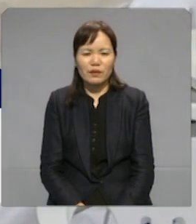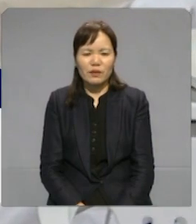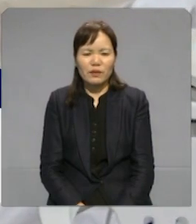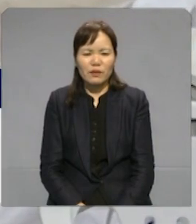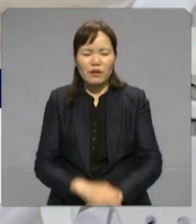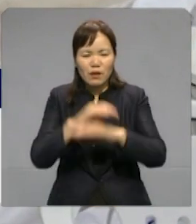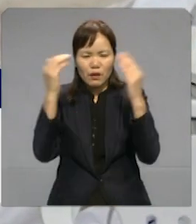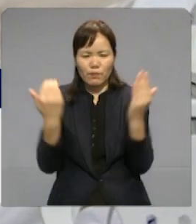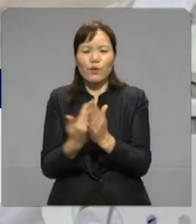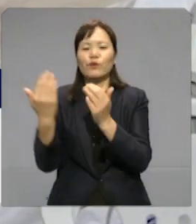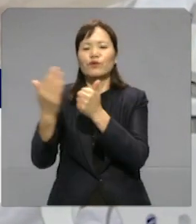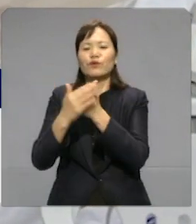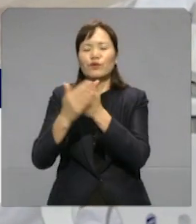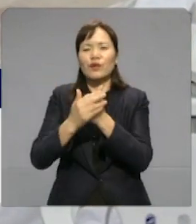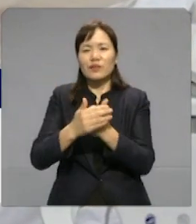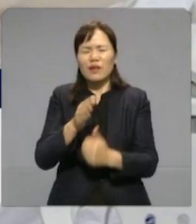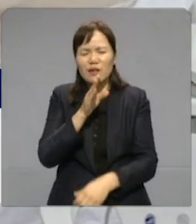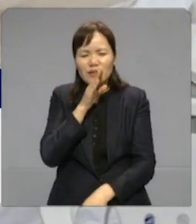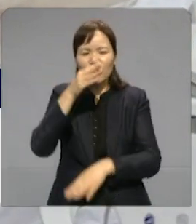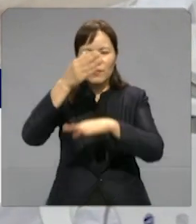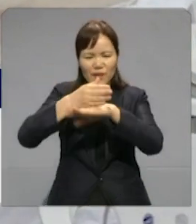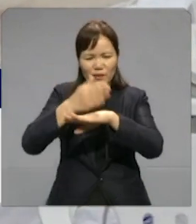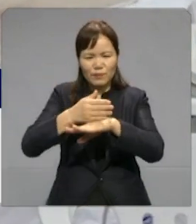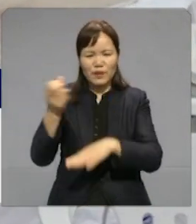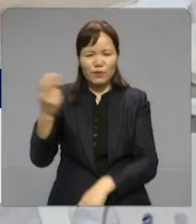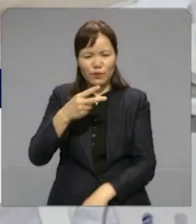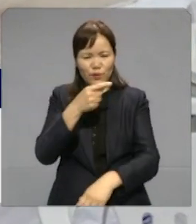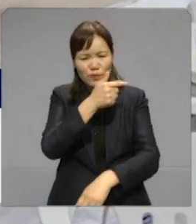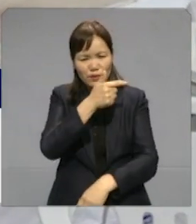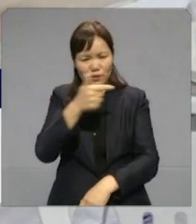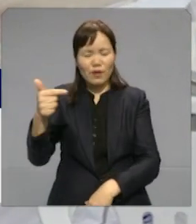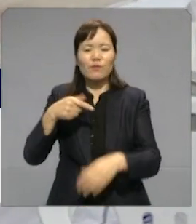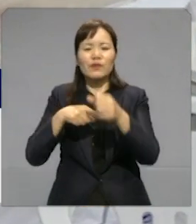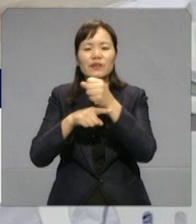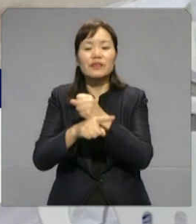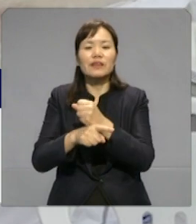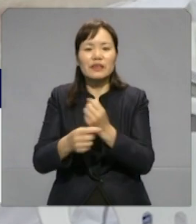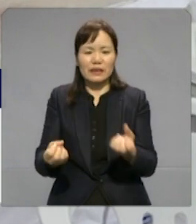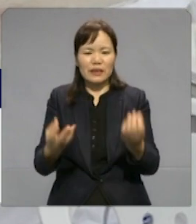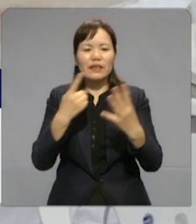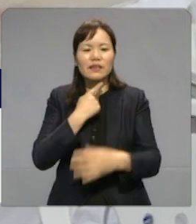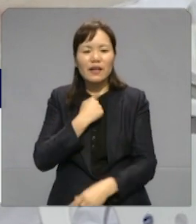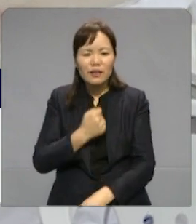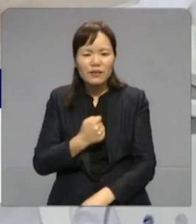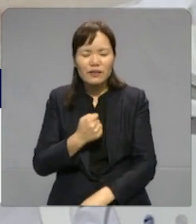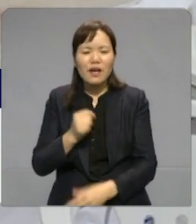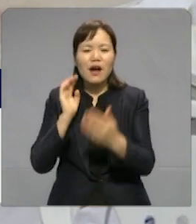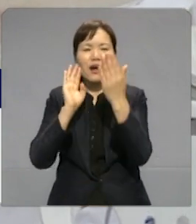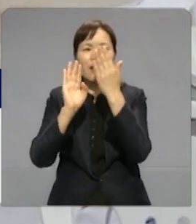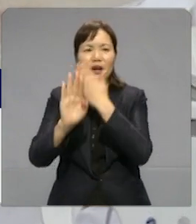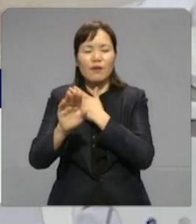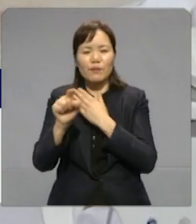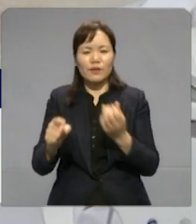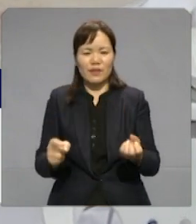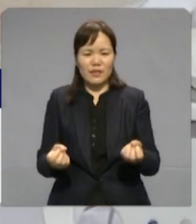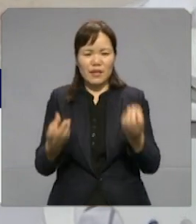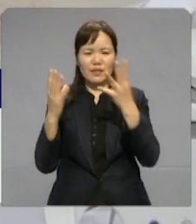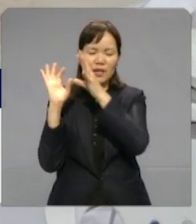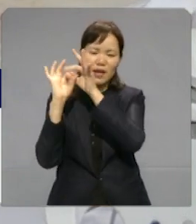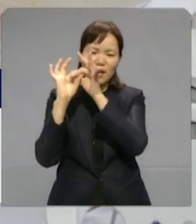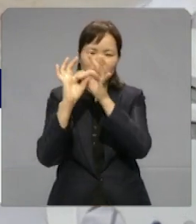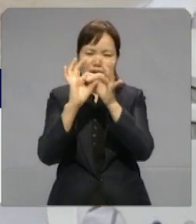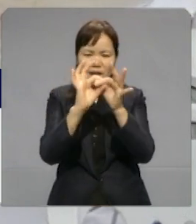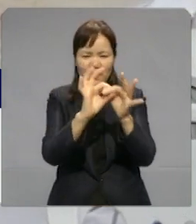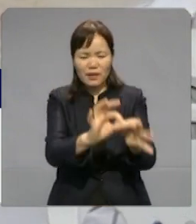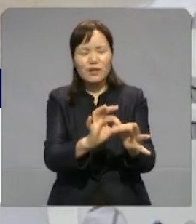협조를 해주셔서 정말 감사하고요. 그리고 너무 뜻깊은 행사였던 것 같습니다. 앞으로도 이 행사가